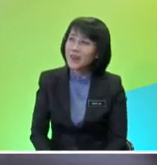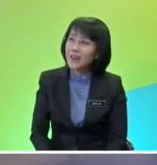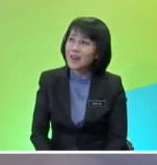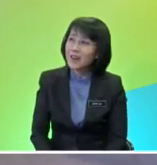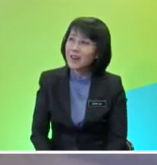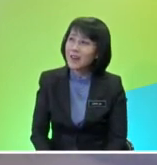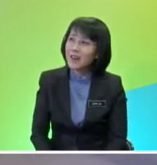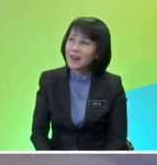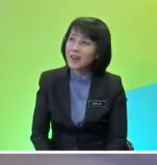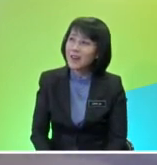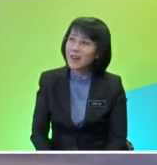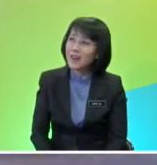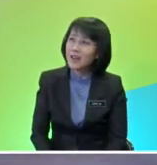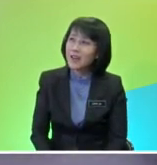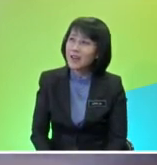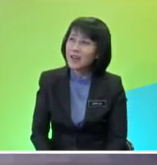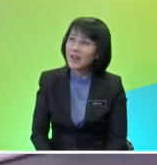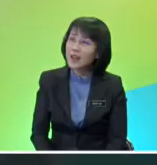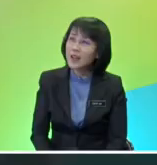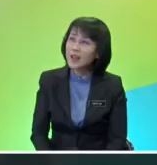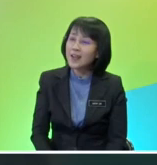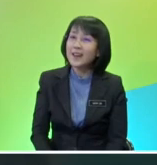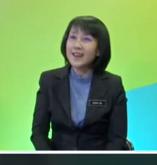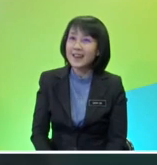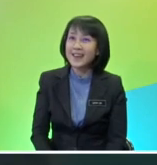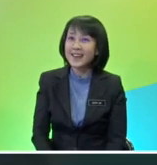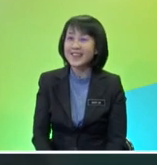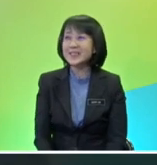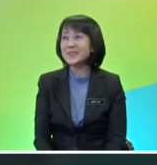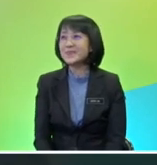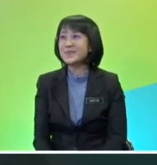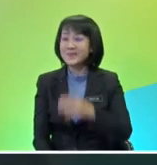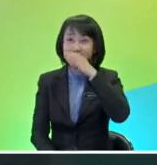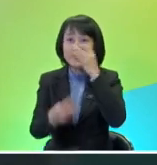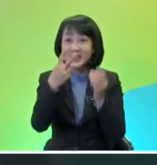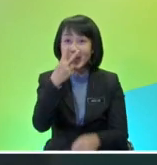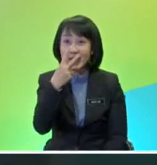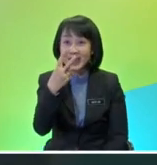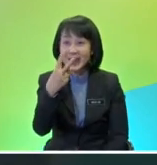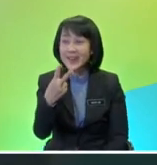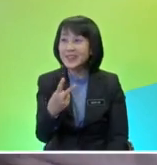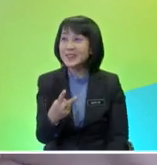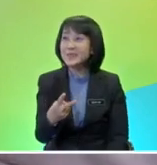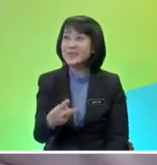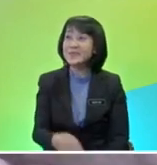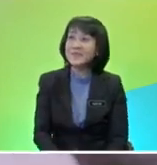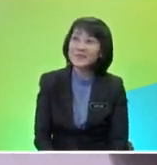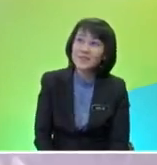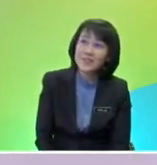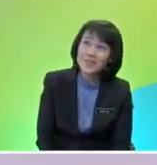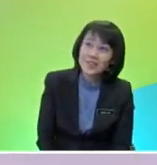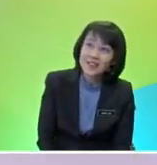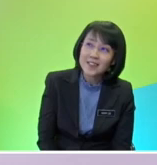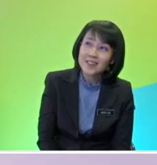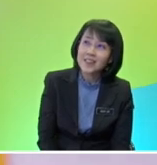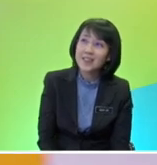Okey, tapi kita boleh jelaskan dengan tisu ni. Tisu lah, senang sikit. Okey, okay. Baik. Okey, tengok ya, perhatikan betul-betul. Satu, dua, tiga.